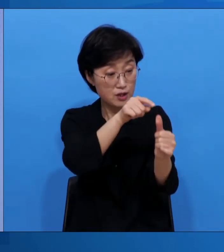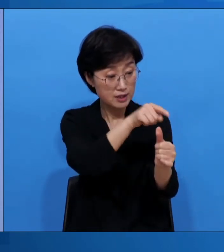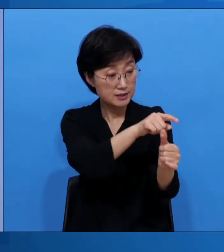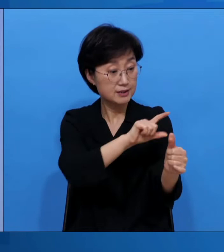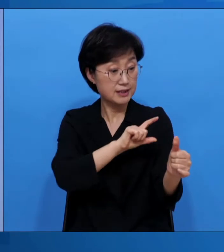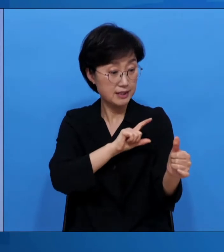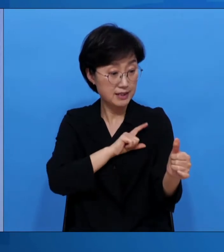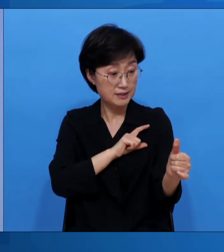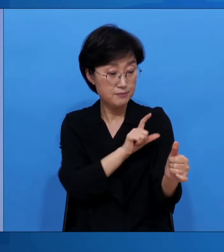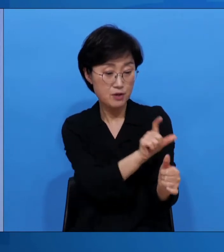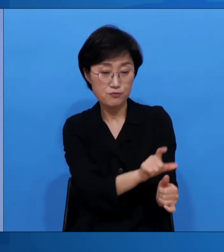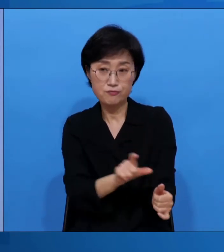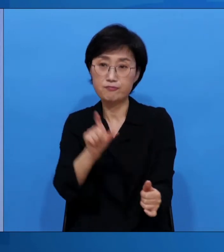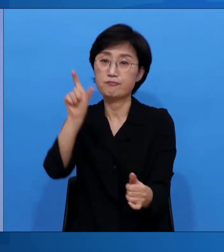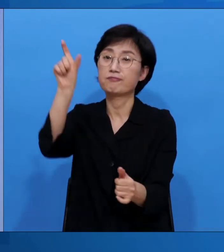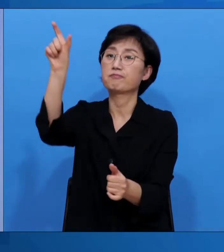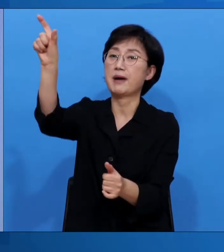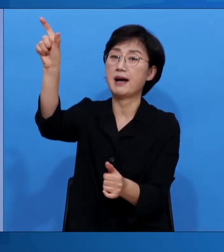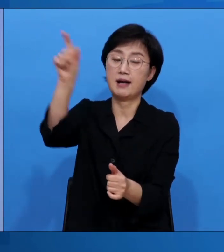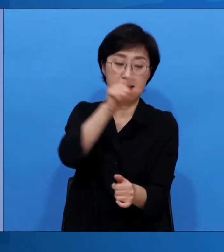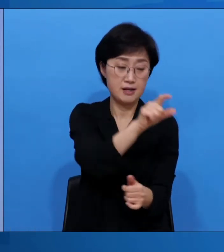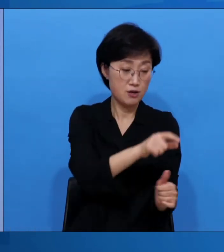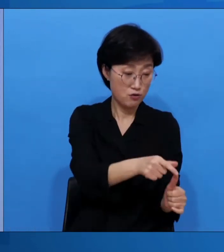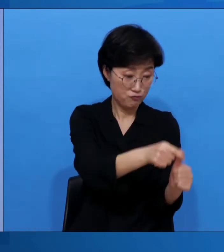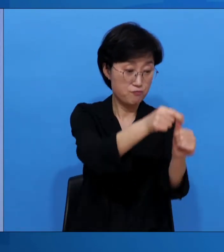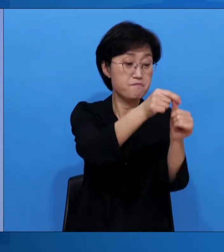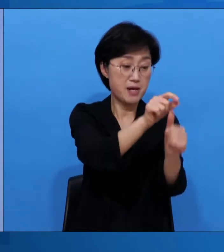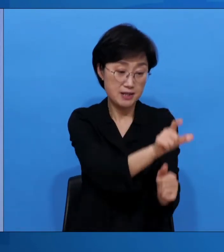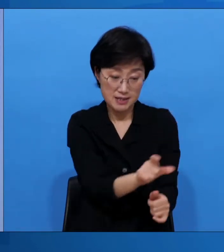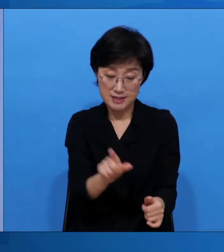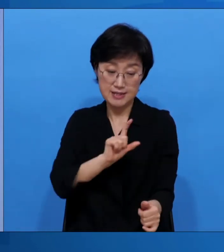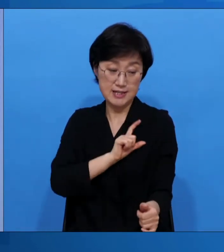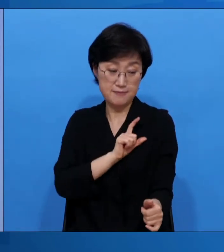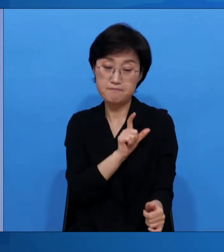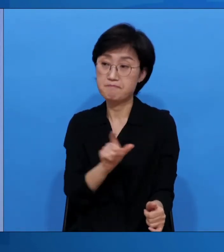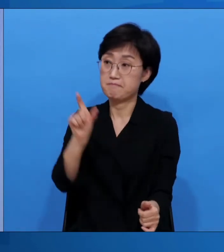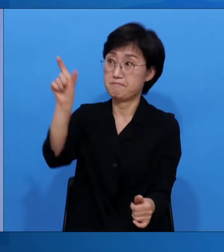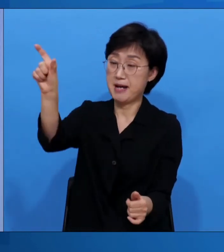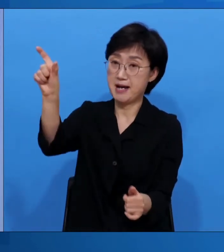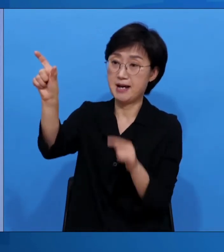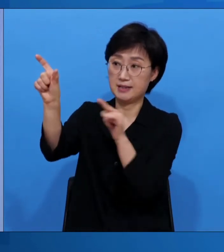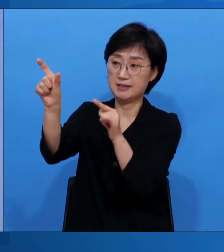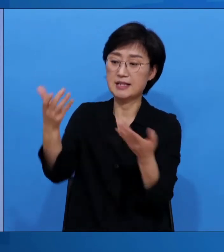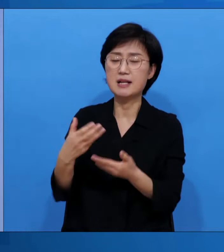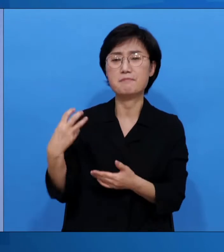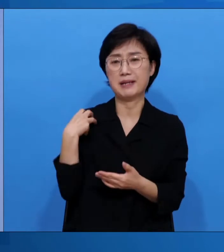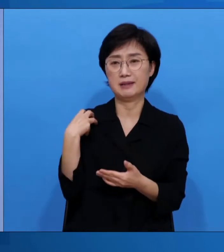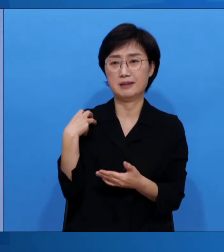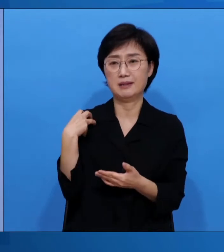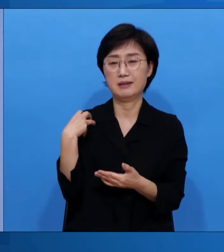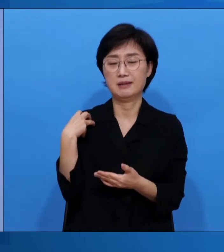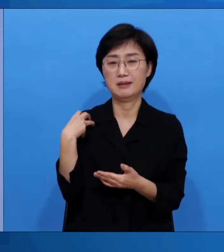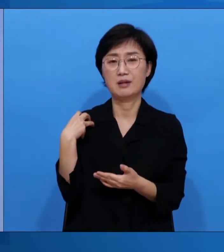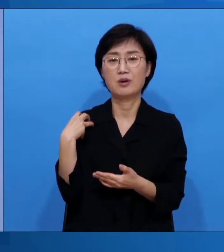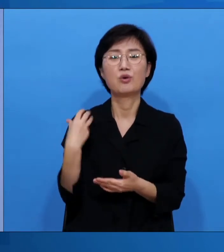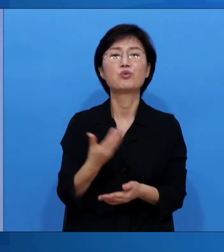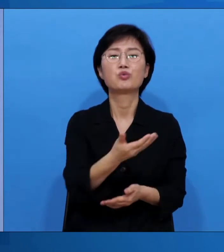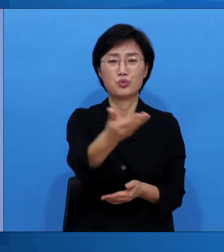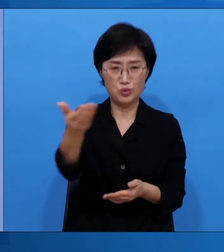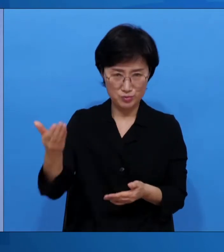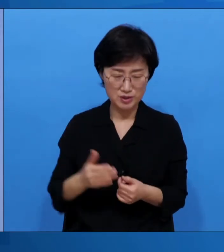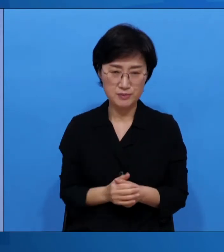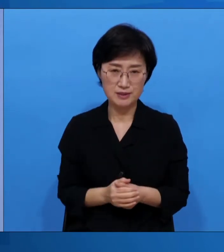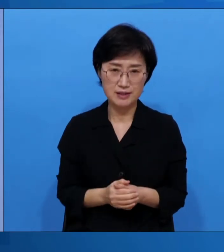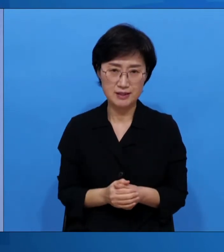기록시키는 중요한 축복을 받았다. You have received a great blessing to save the field and have their names written in the book of heaven.